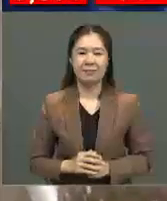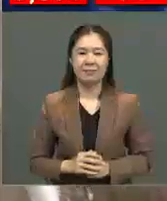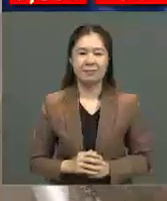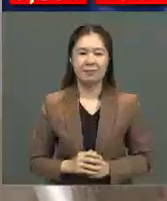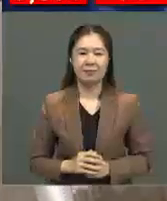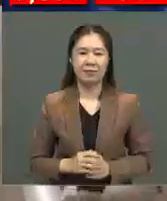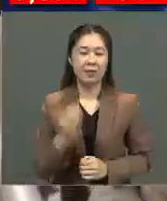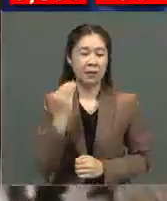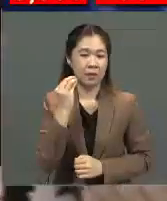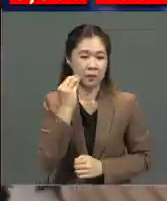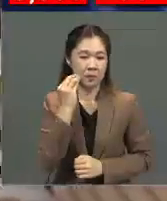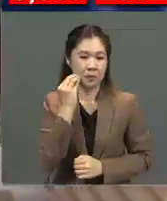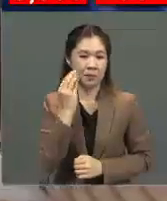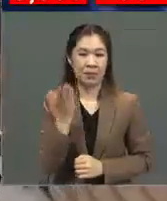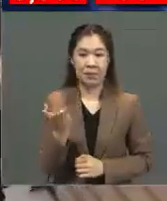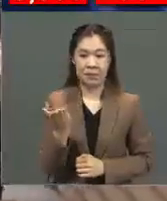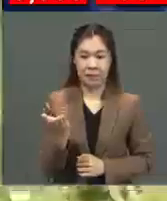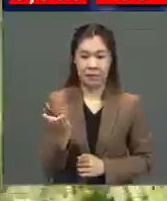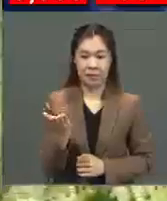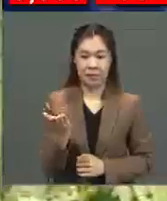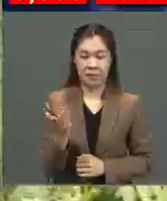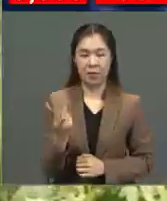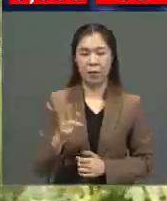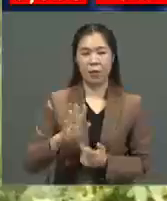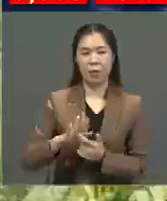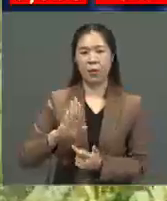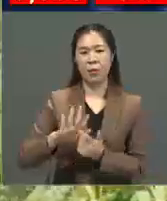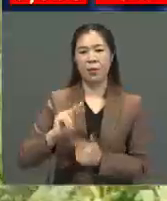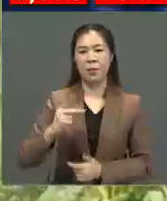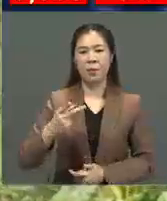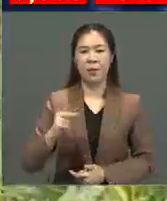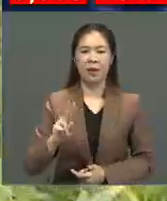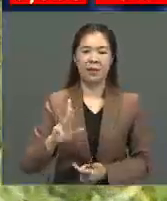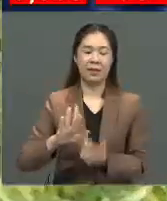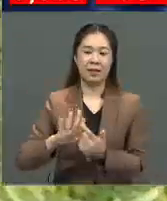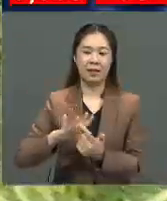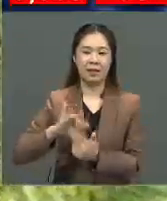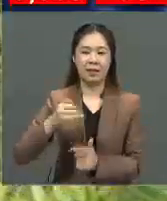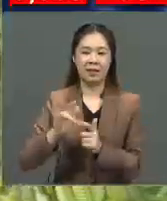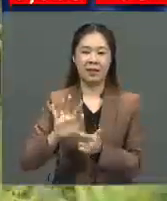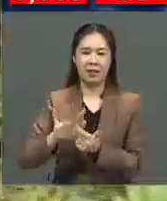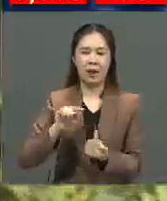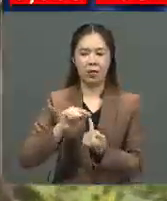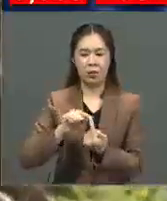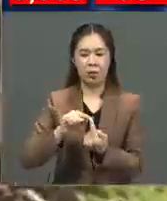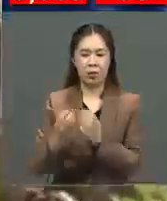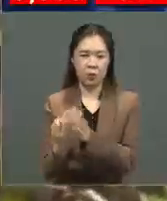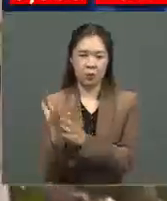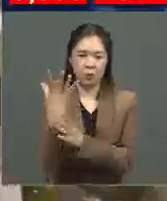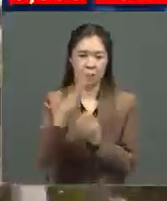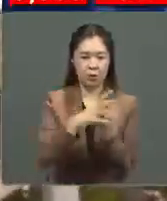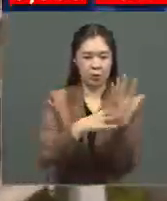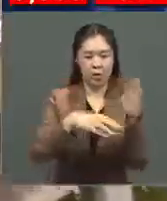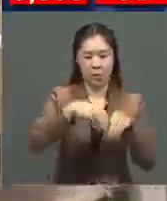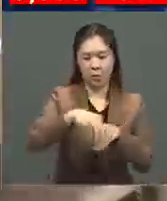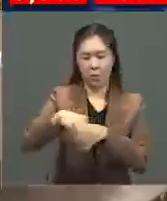บ้านบางน้ำผึ้งหรือที่รู้จักกันในชื่อของคุ้งบางกระเจ้ากำหนดเป็นพื้นที่สีเขียวเหมาะแก่การเพาะปลูกโดยไม่อนุญาตให้